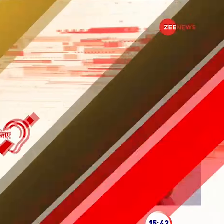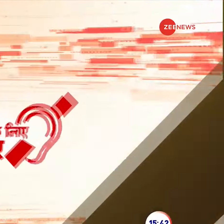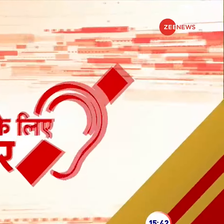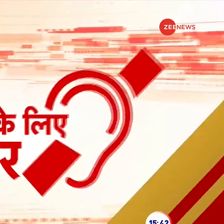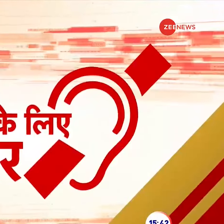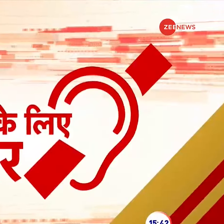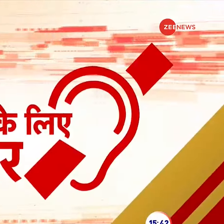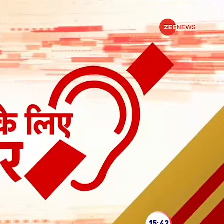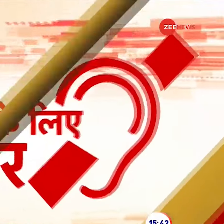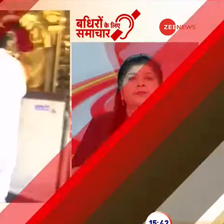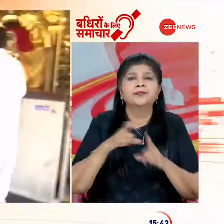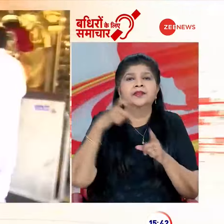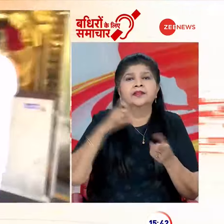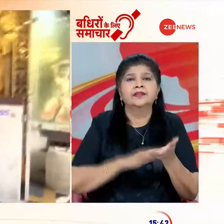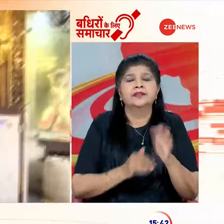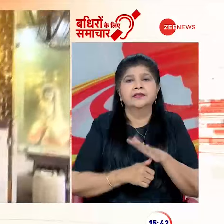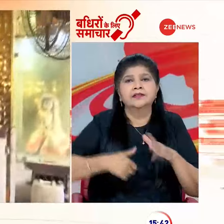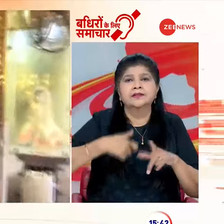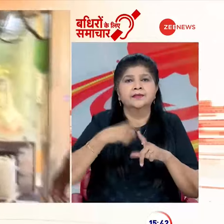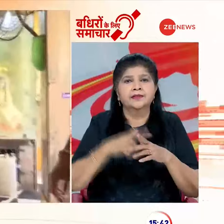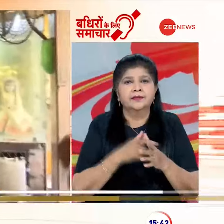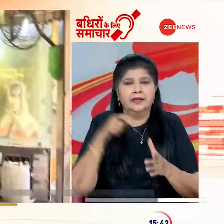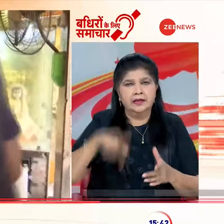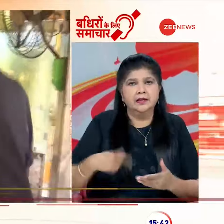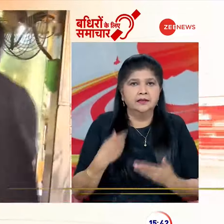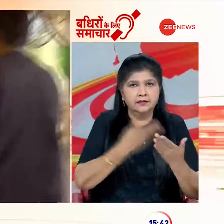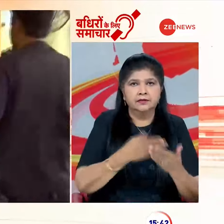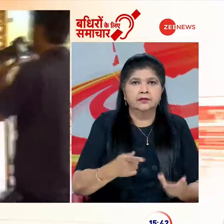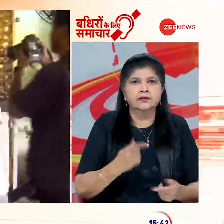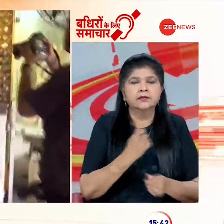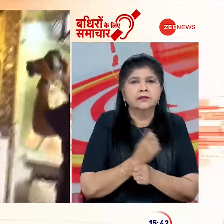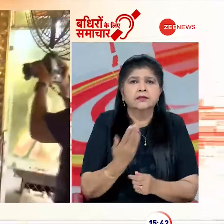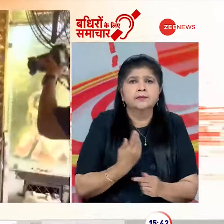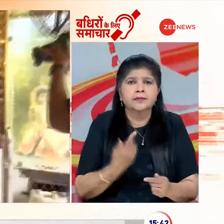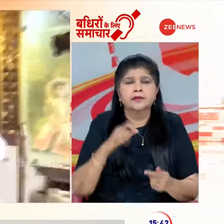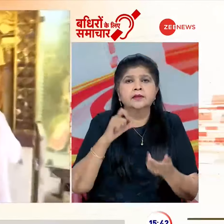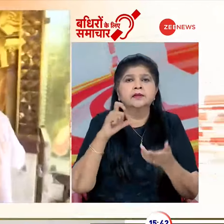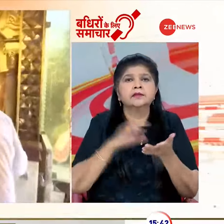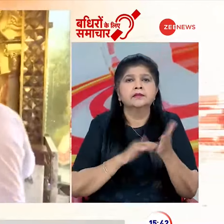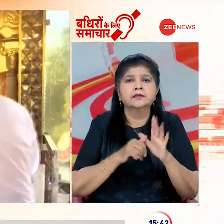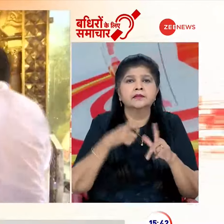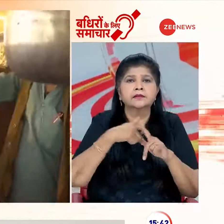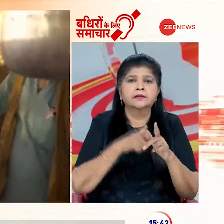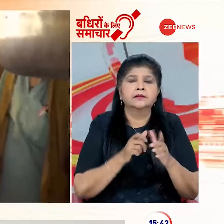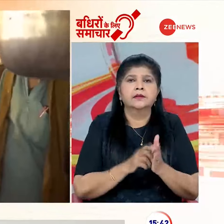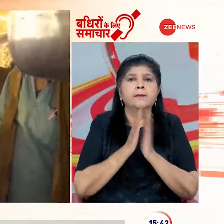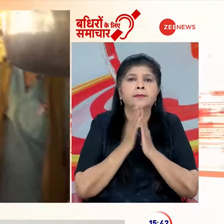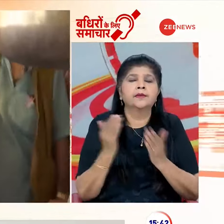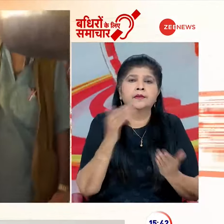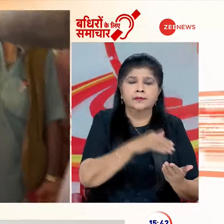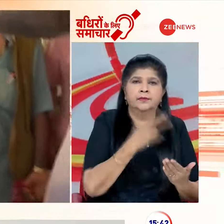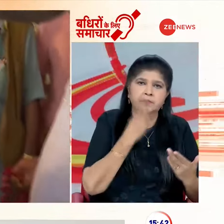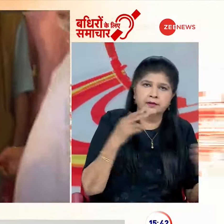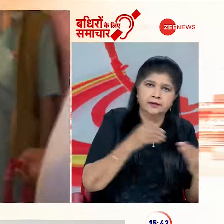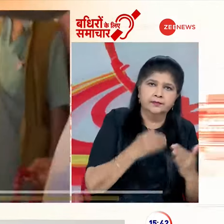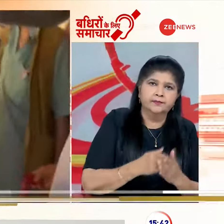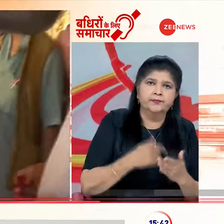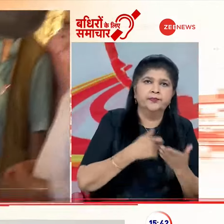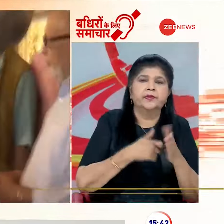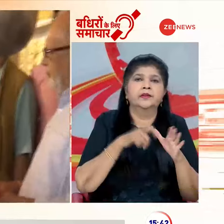दिल्ली के सीएम केजरीवाल को आज सरेंडर करना होगा। सरेंडर करने से पहले सीएम केजरीवाल ने हनुमान मंदिर में दर्शन किया